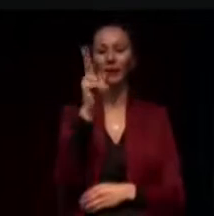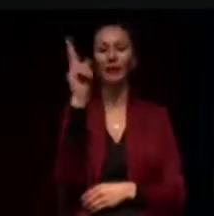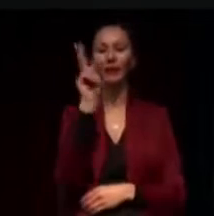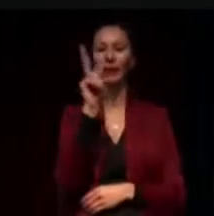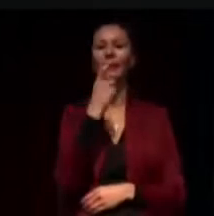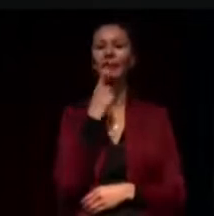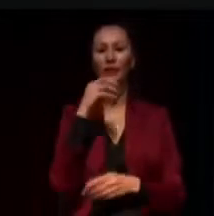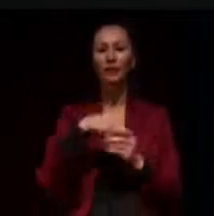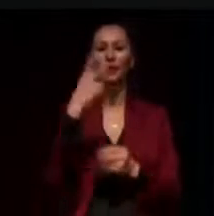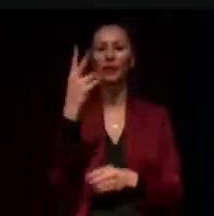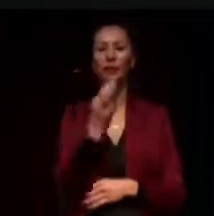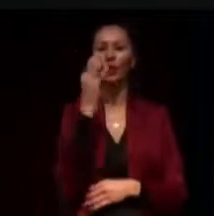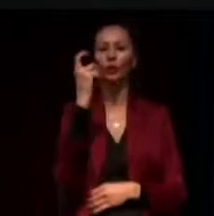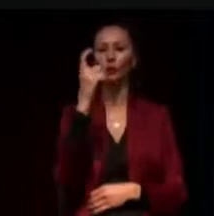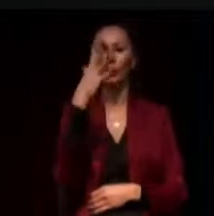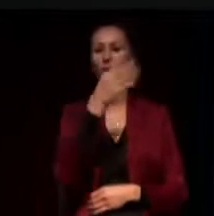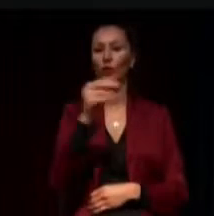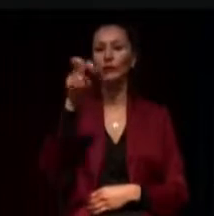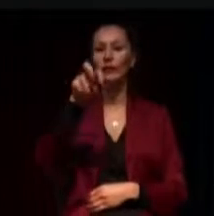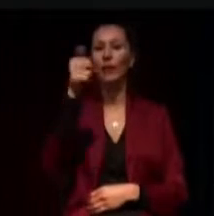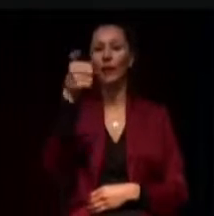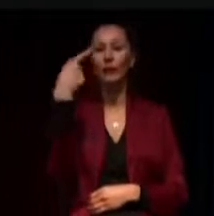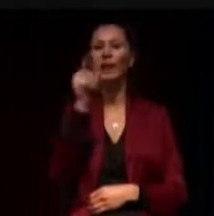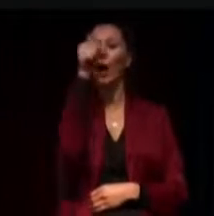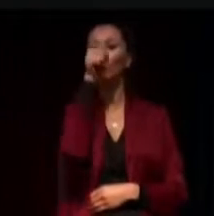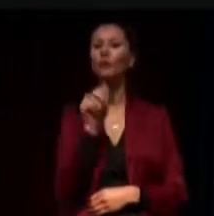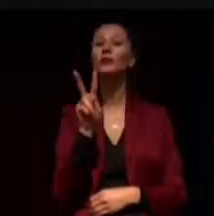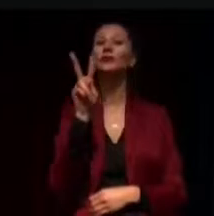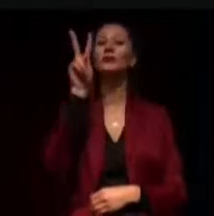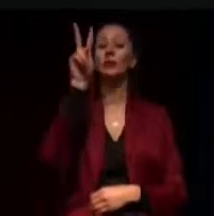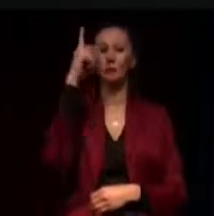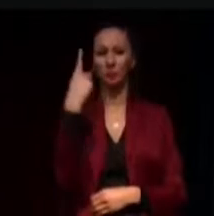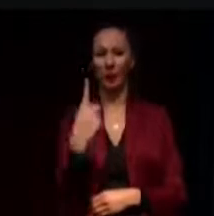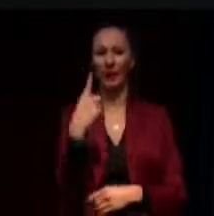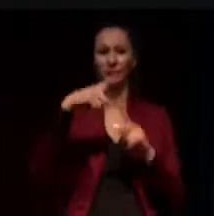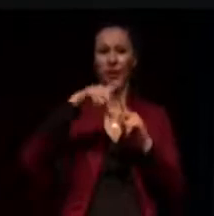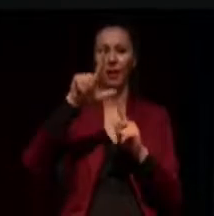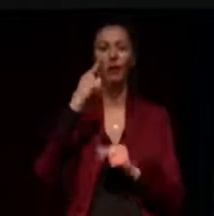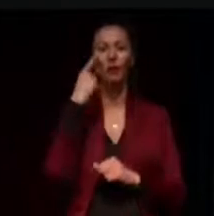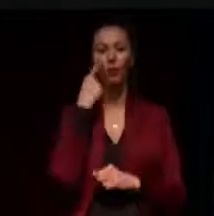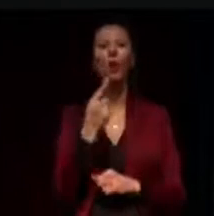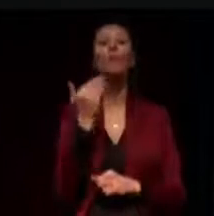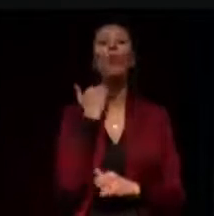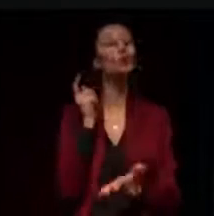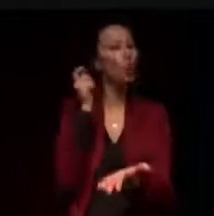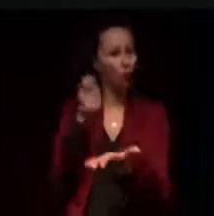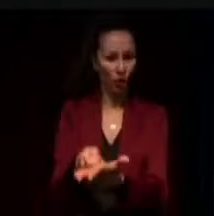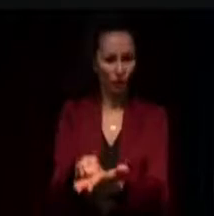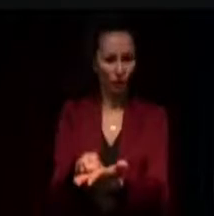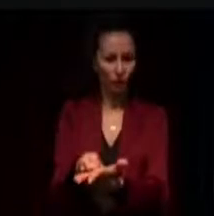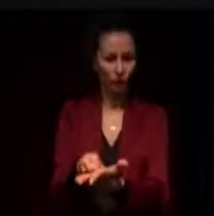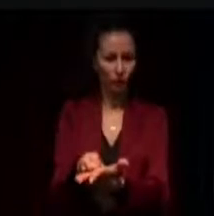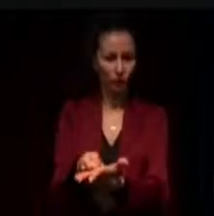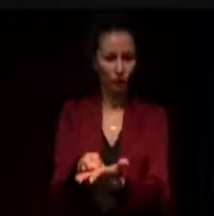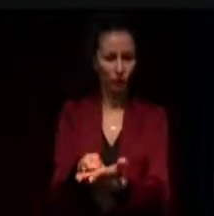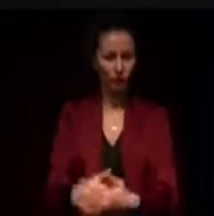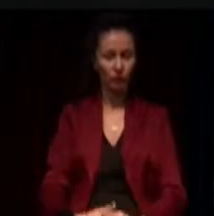2020 yılında 2 milyar 95 milyon 86 bin 671 Türk lirası borç ödenmiştir.